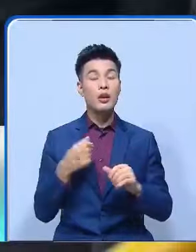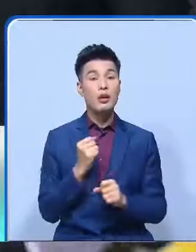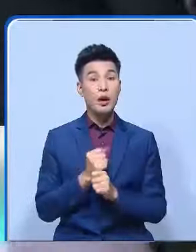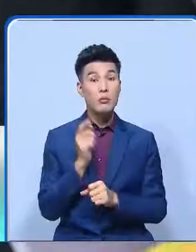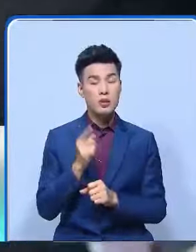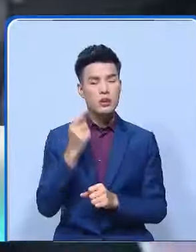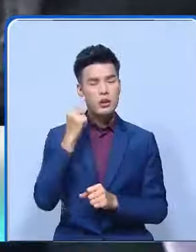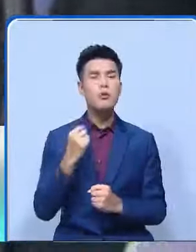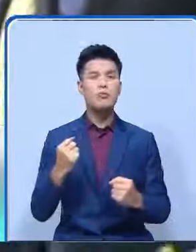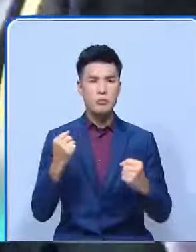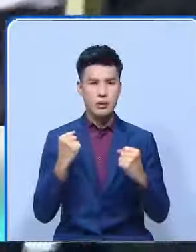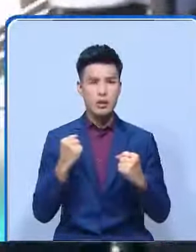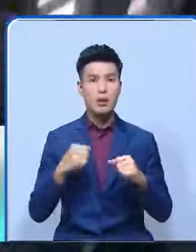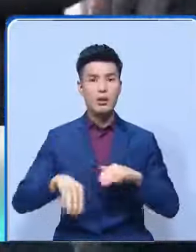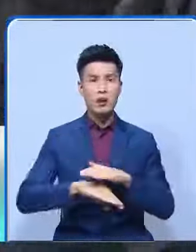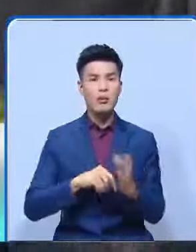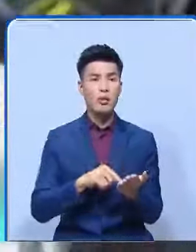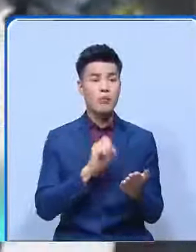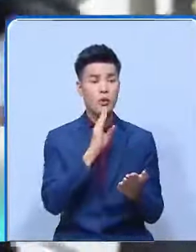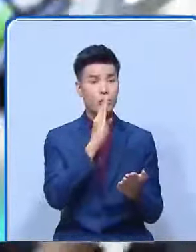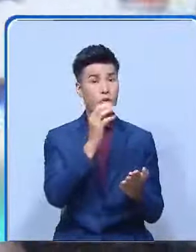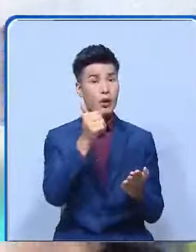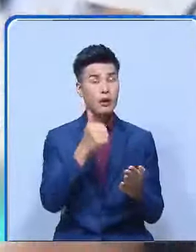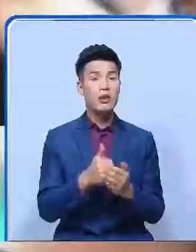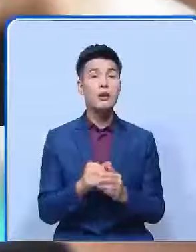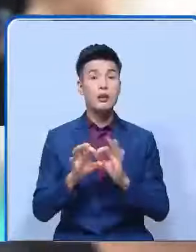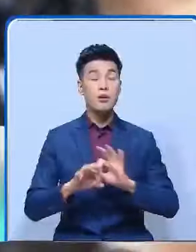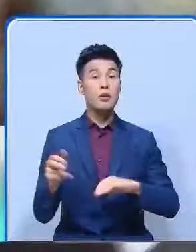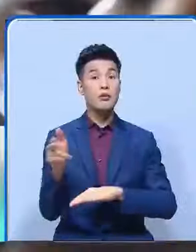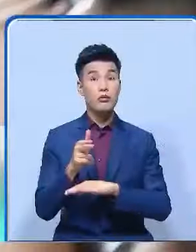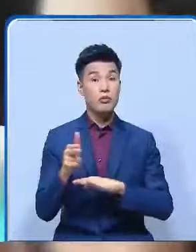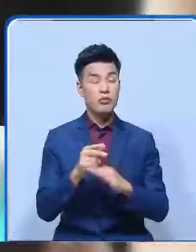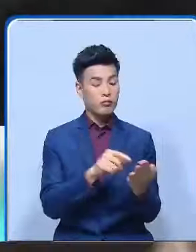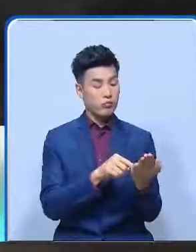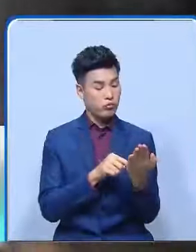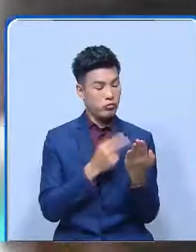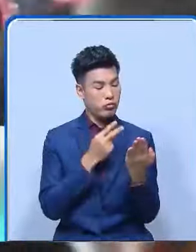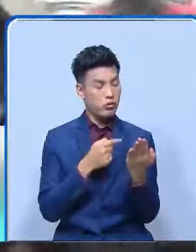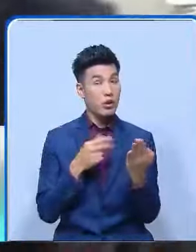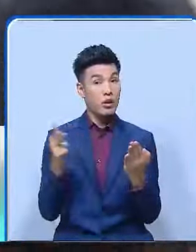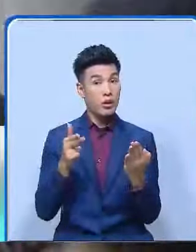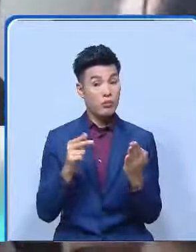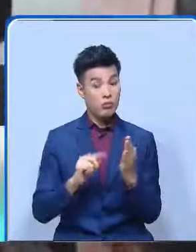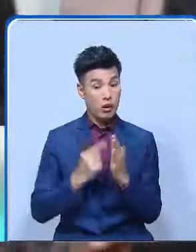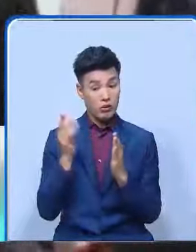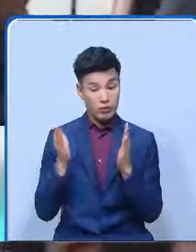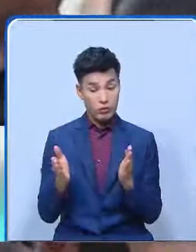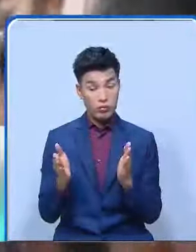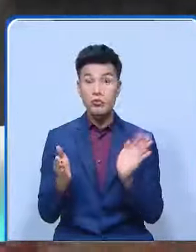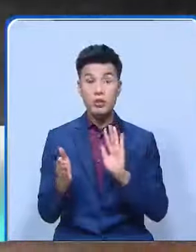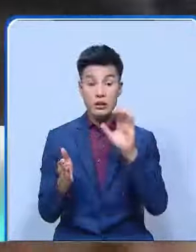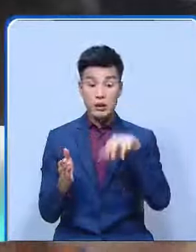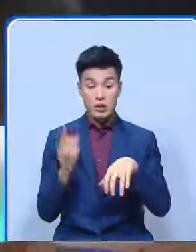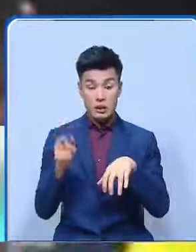นใจว่าพยานหลักฐานสามารถยืนยันได้โดยเฉพาะคลิปหลักฐานที่โจทก์นำมากล่าวหาไม่ใช่คลิปต้นฉบับที่ถ่ายจากสถานที่จริง